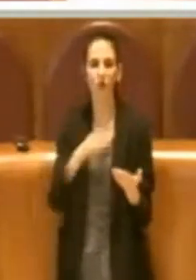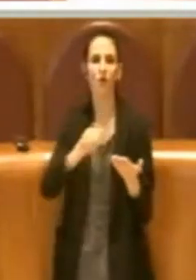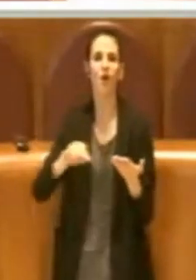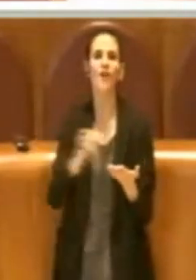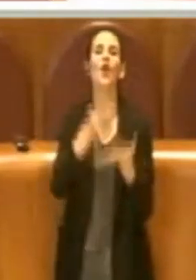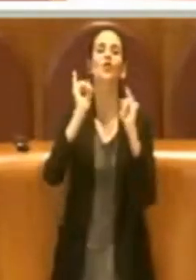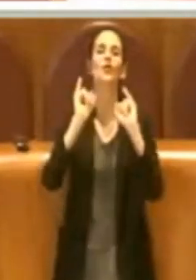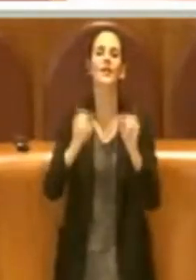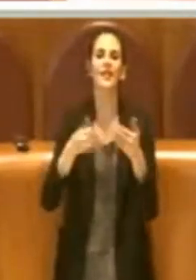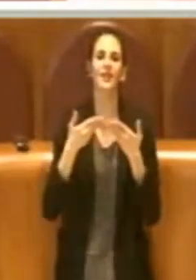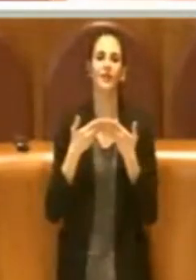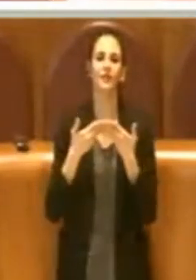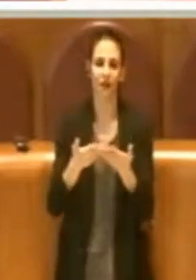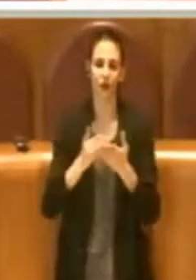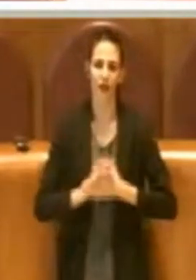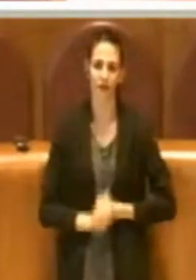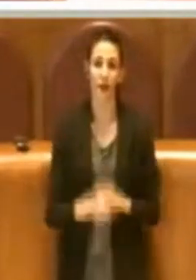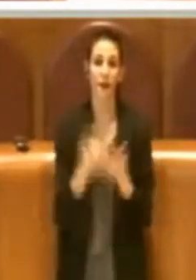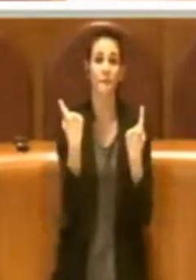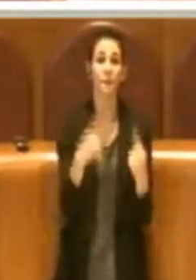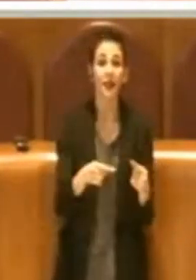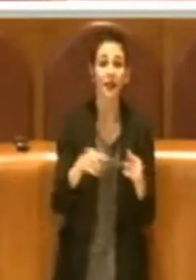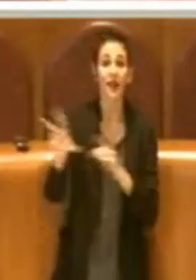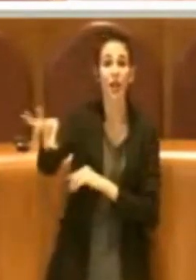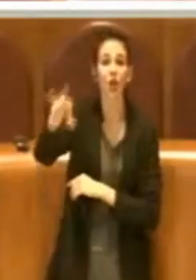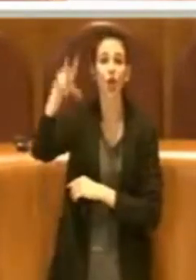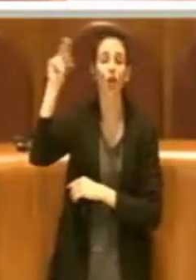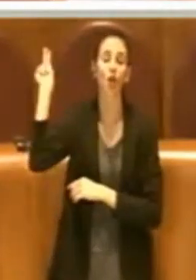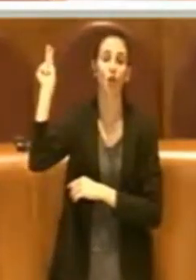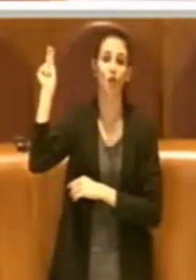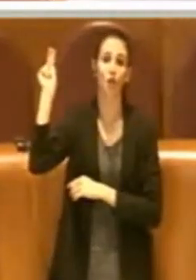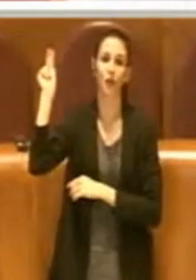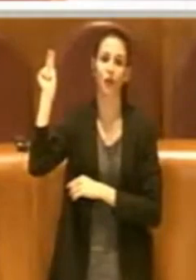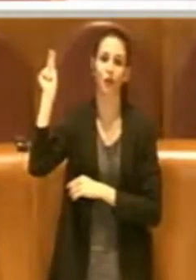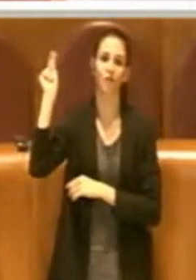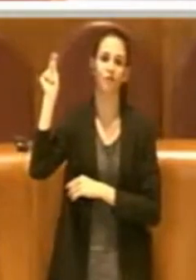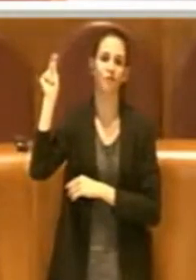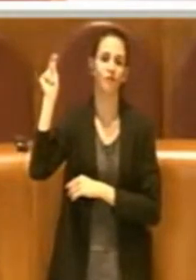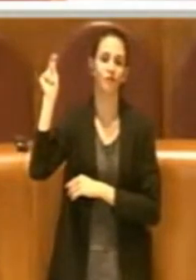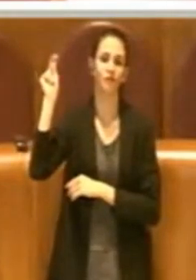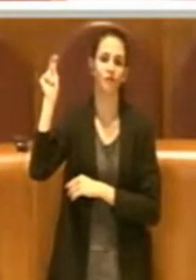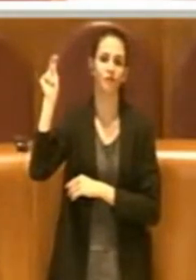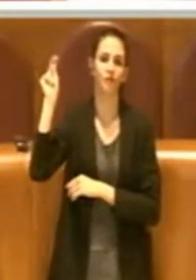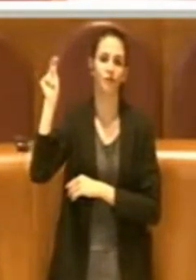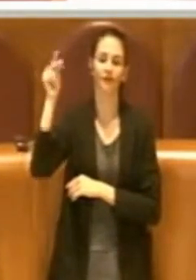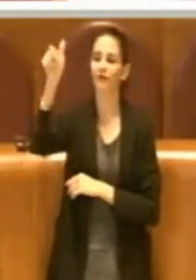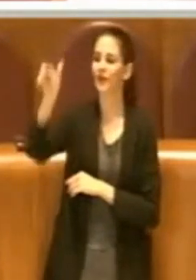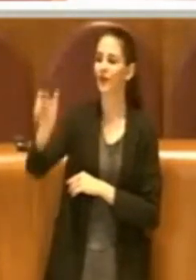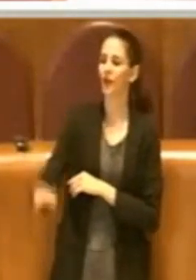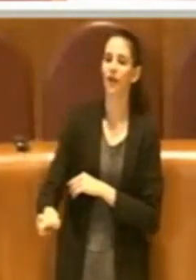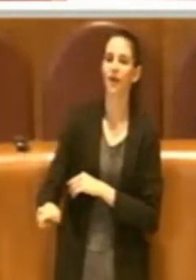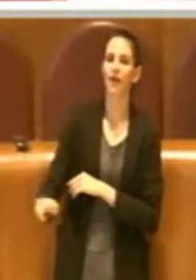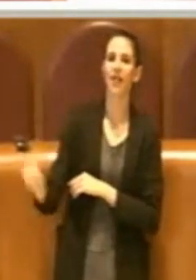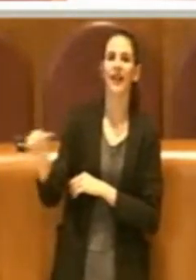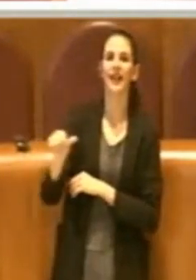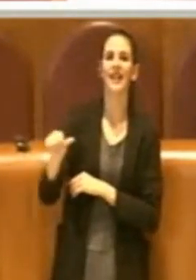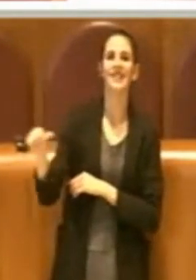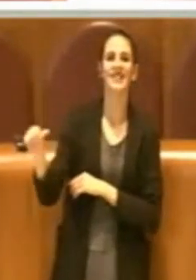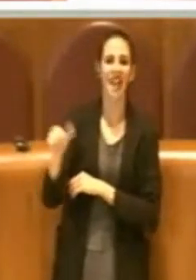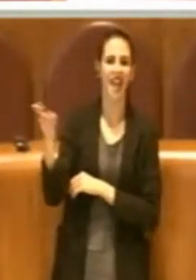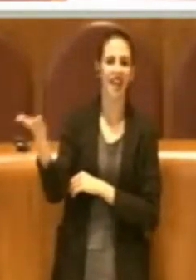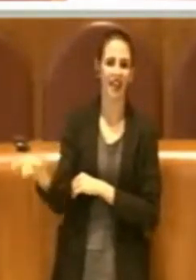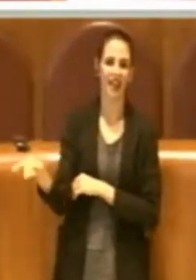favorevolmente. È un riconoscimento che non aggiunge nulla alla figura di Liliana Segre, ma che